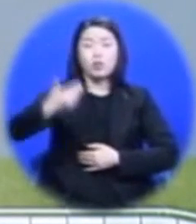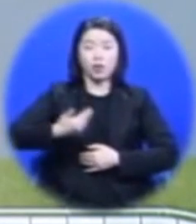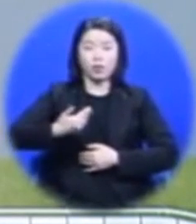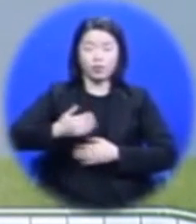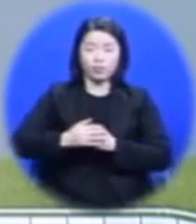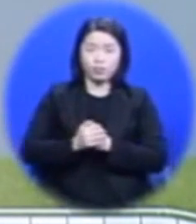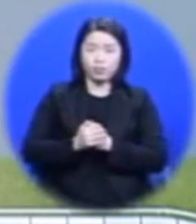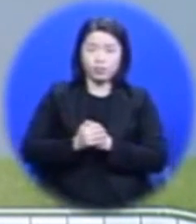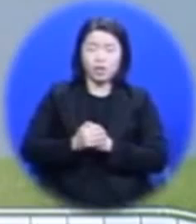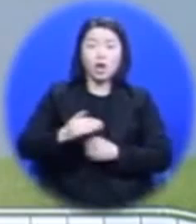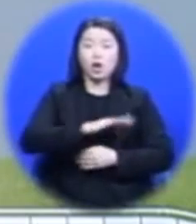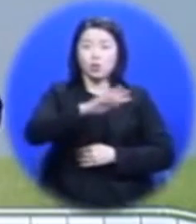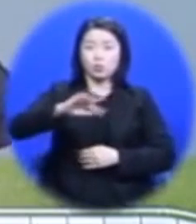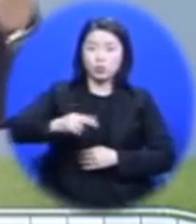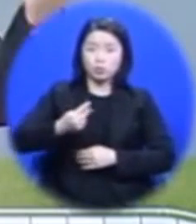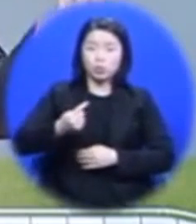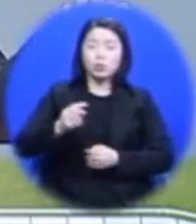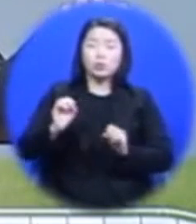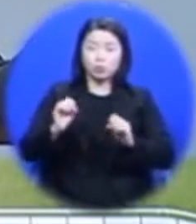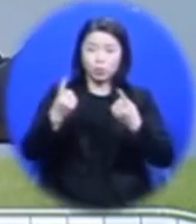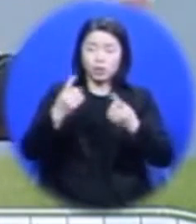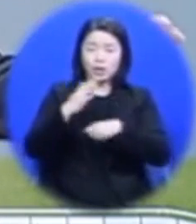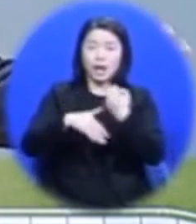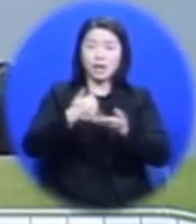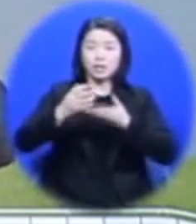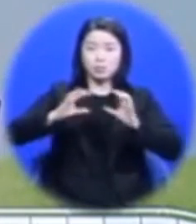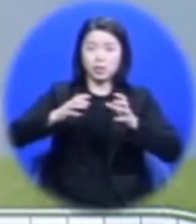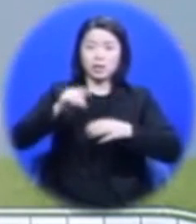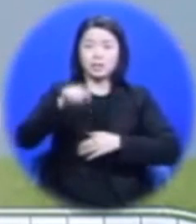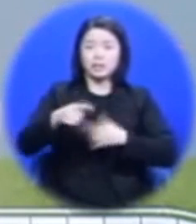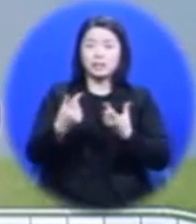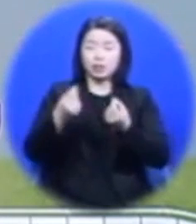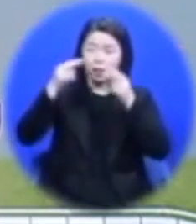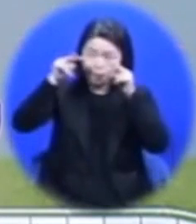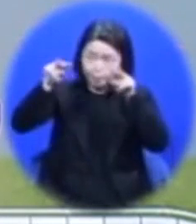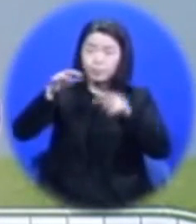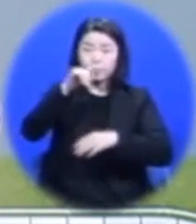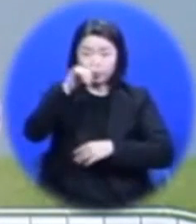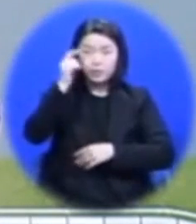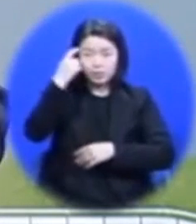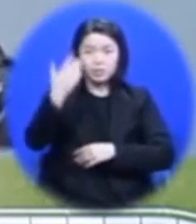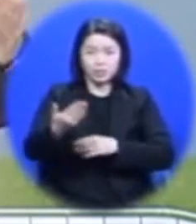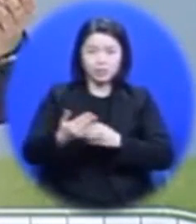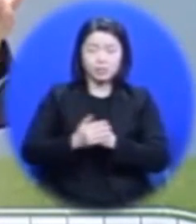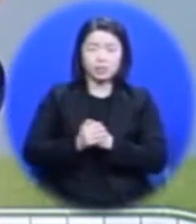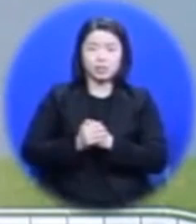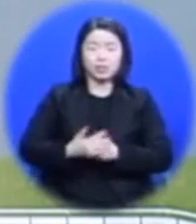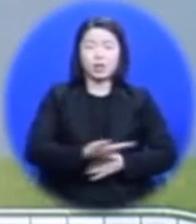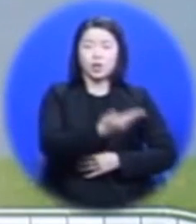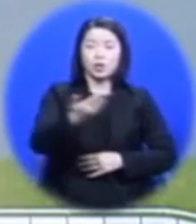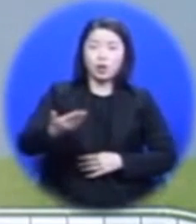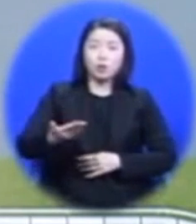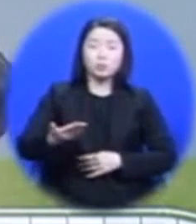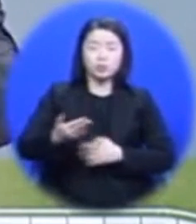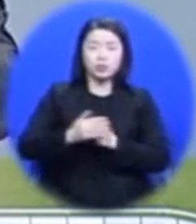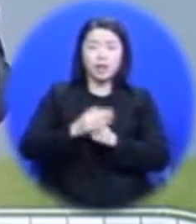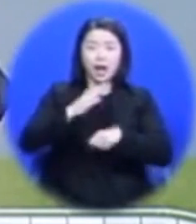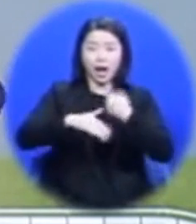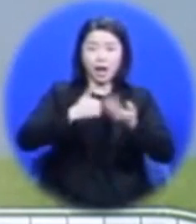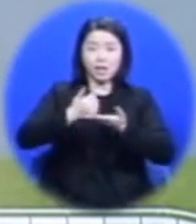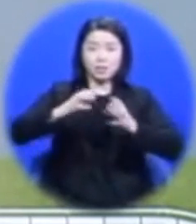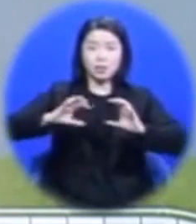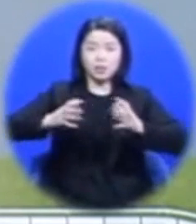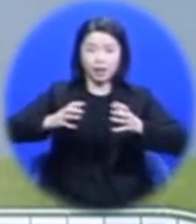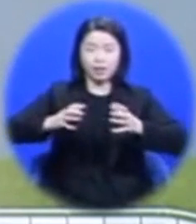우리도 동일하게 하나님의 나라를 그렇게 바라보고 있는지를. 여러분들은 하나님의